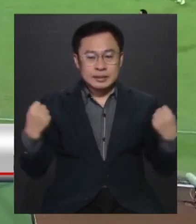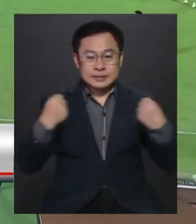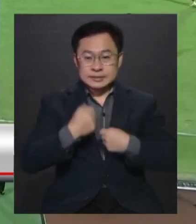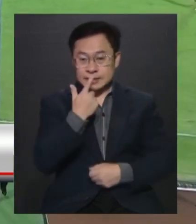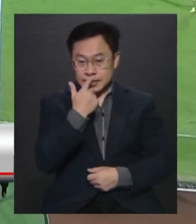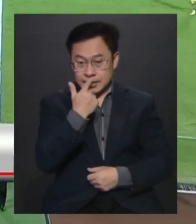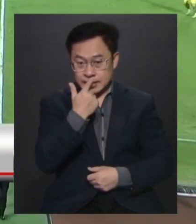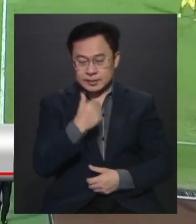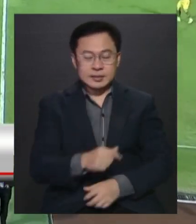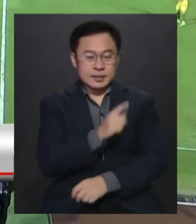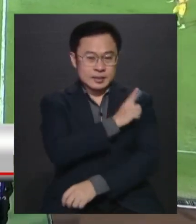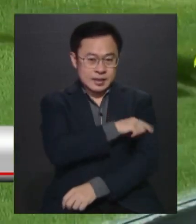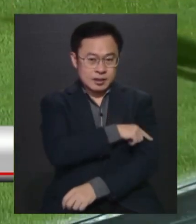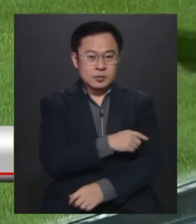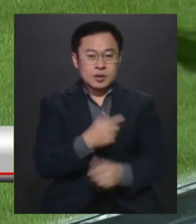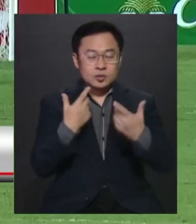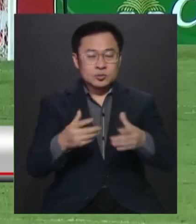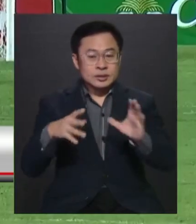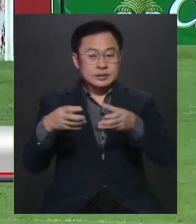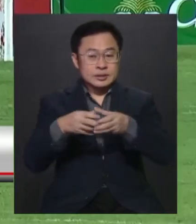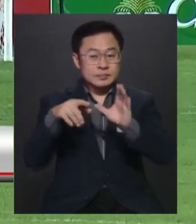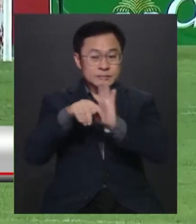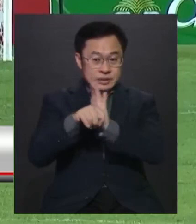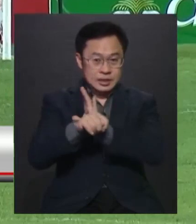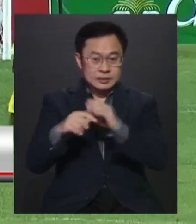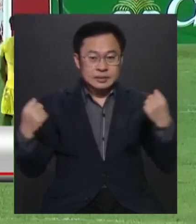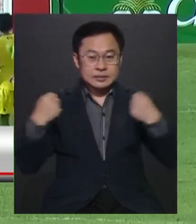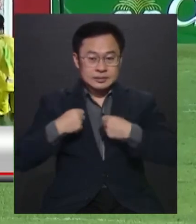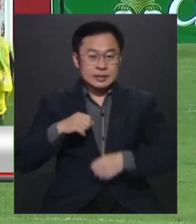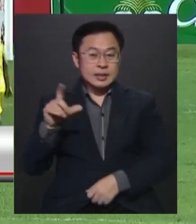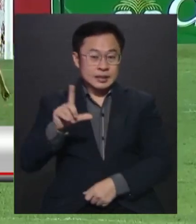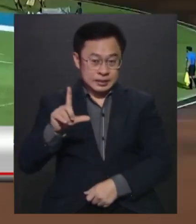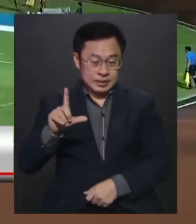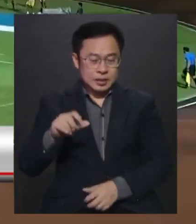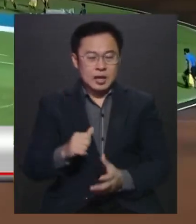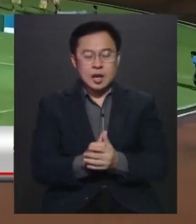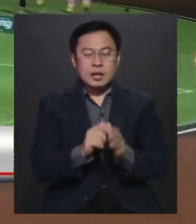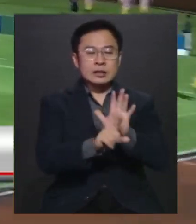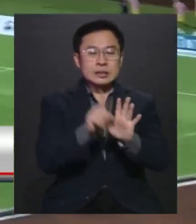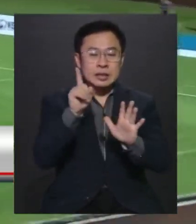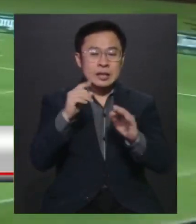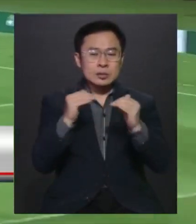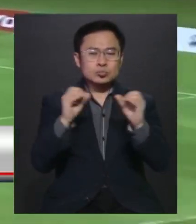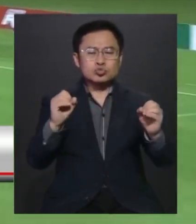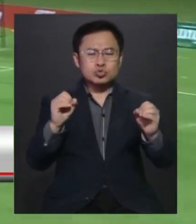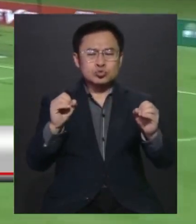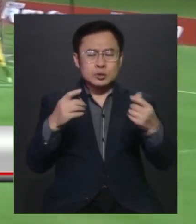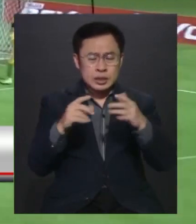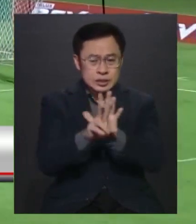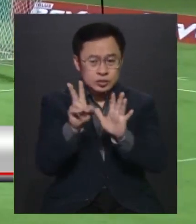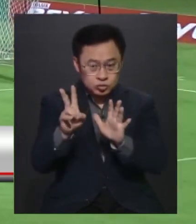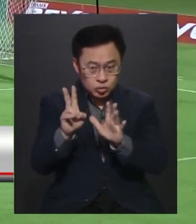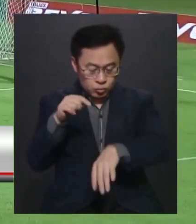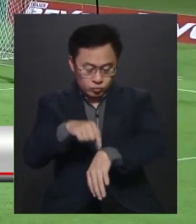มนี้ครึ่งแรกจบ 0-0 ครับเป็นรูปเกมที่อาจจะอึดอัดหน่อยครับแต่ว่าประตูแรกในเกมนี้มาที่ครึ่งหลังครับนาที56ครับเตะมุมจังหวะ